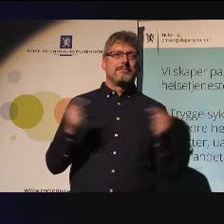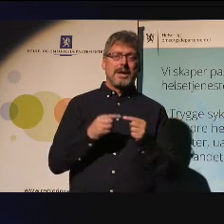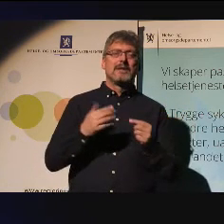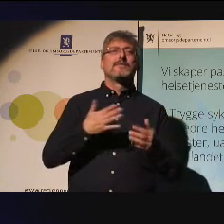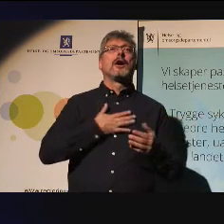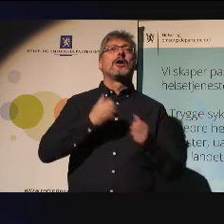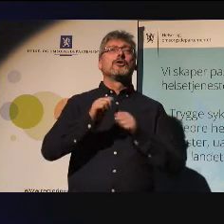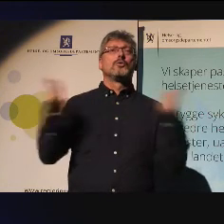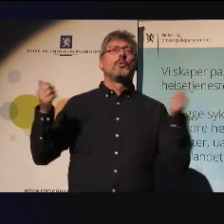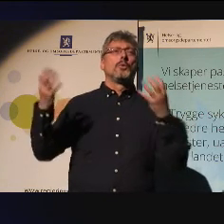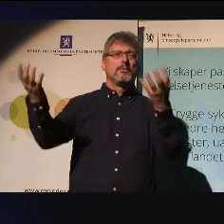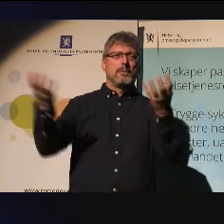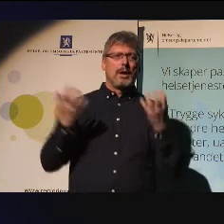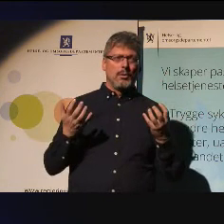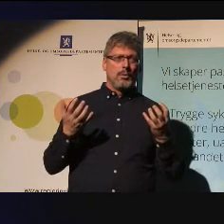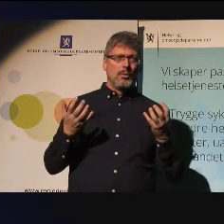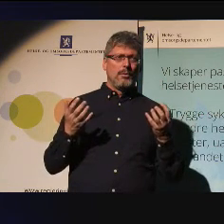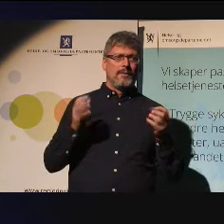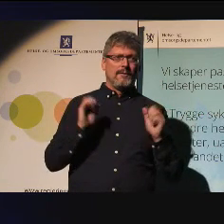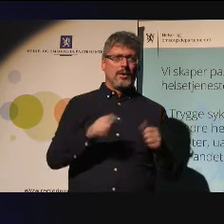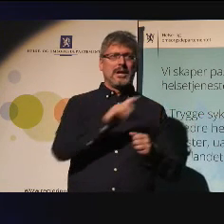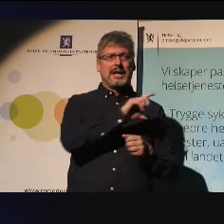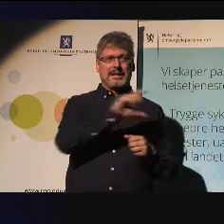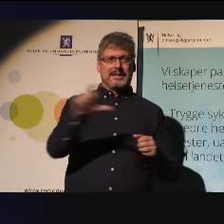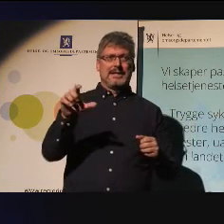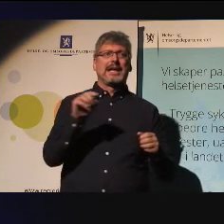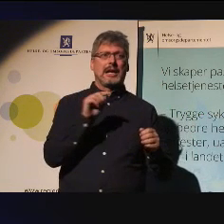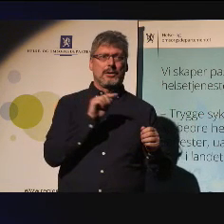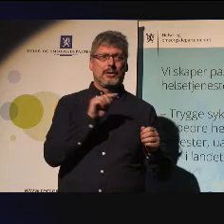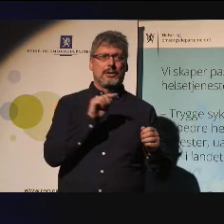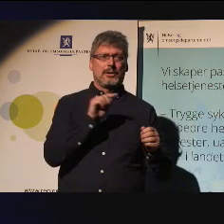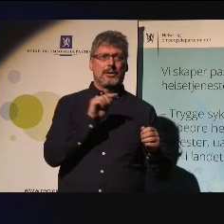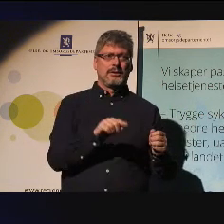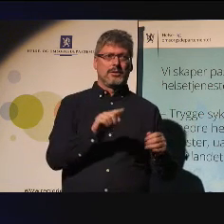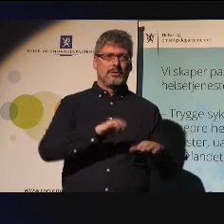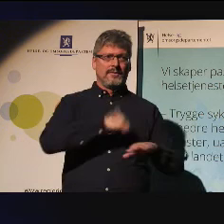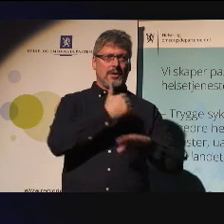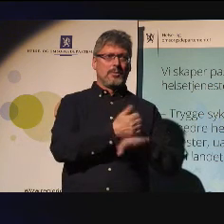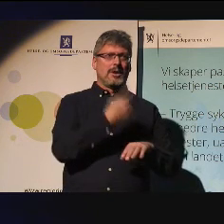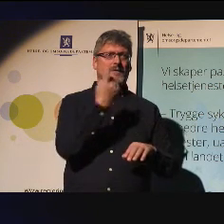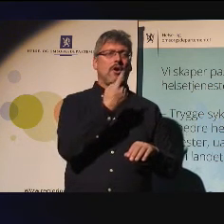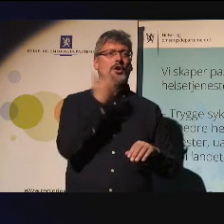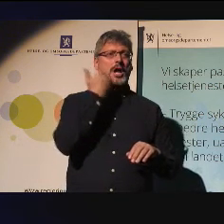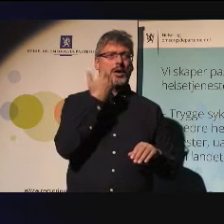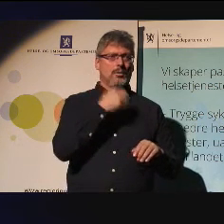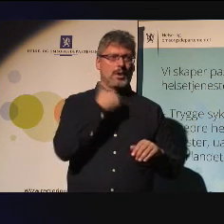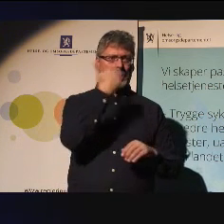behov for direktorat for e-helse, som ble opprettet 1. januar i år.